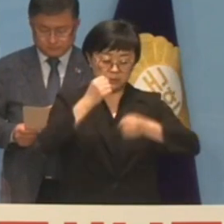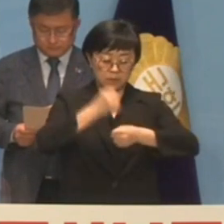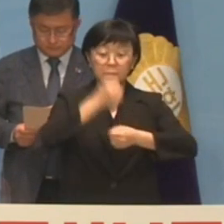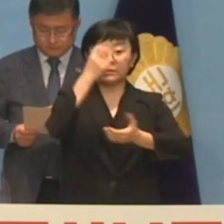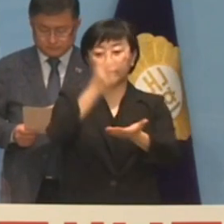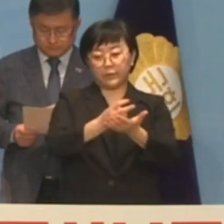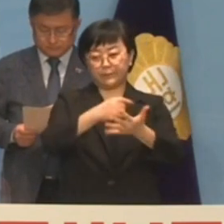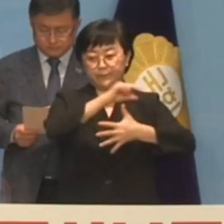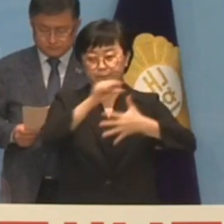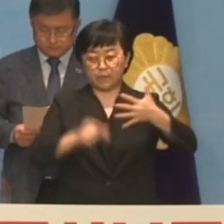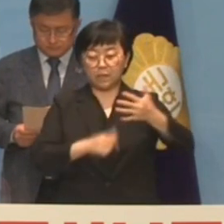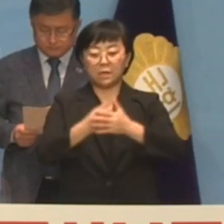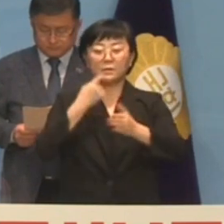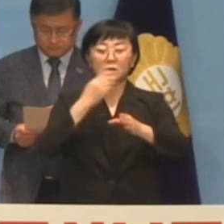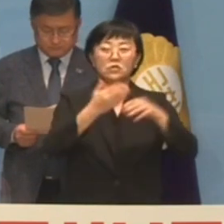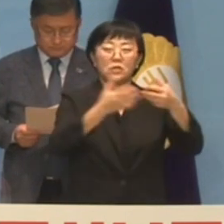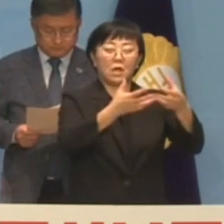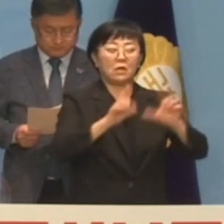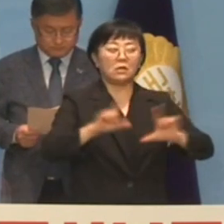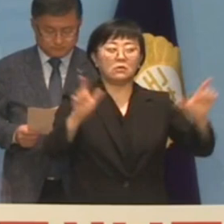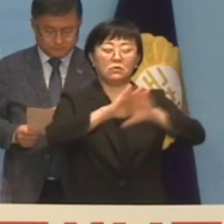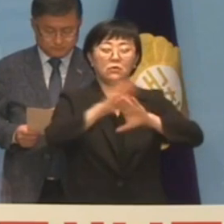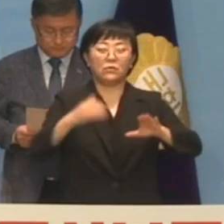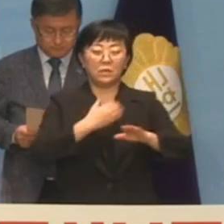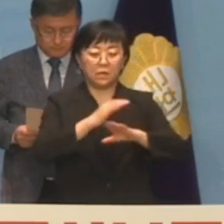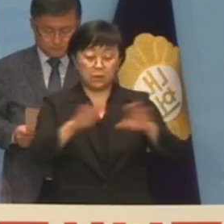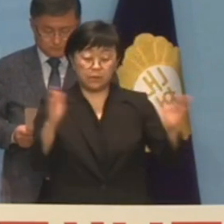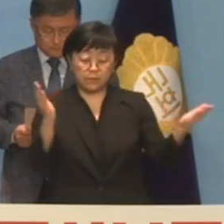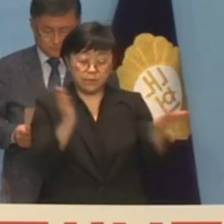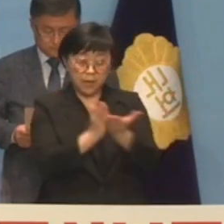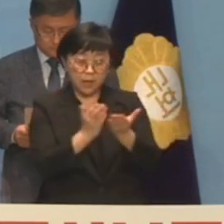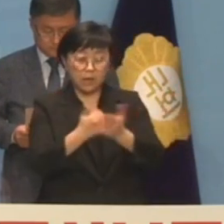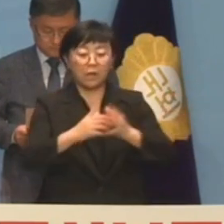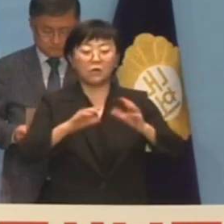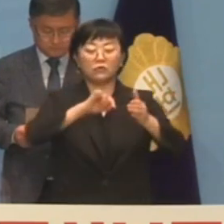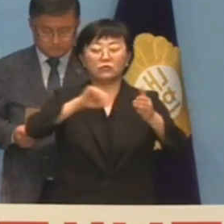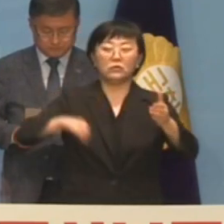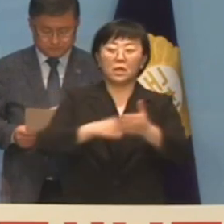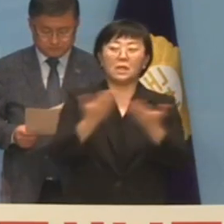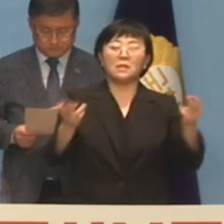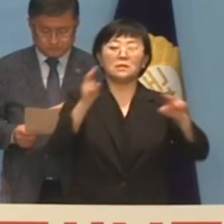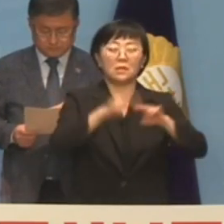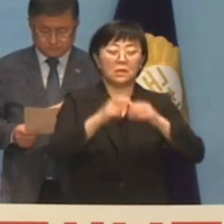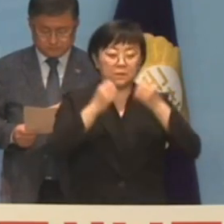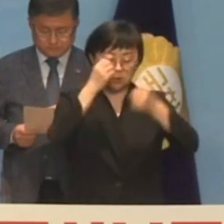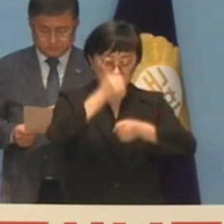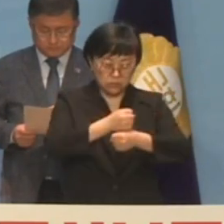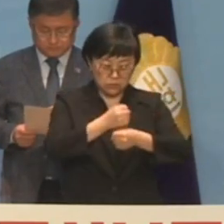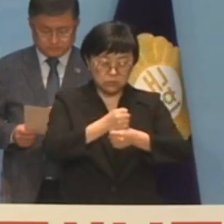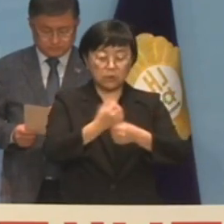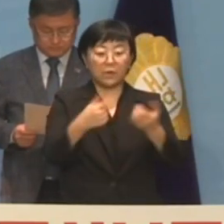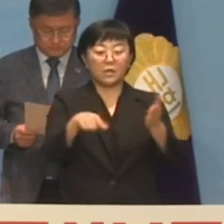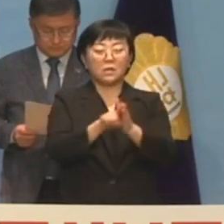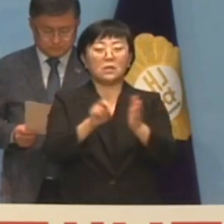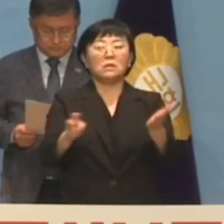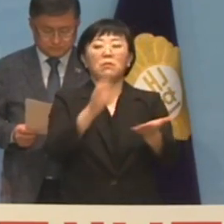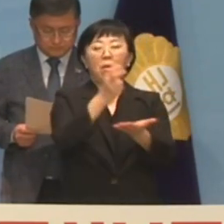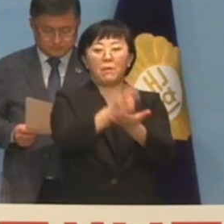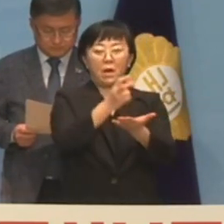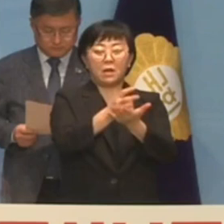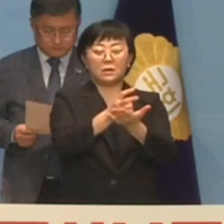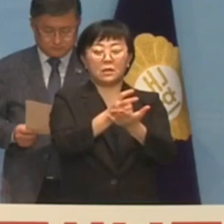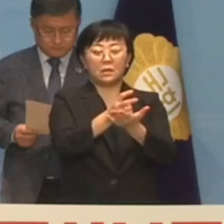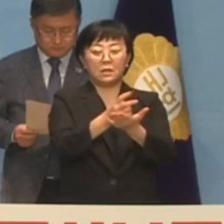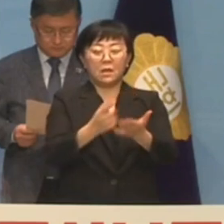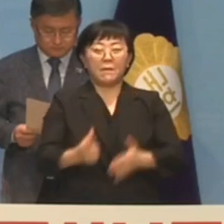법안이다. 민주당은 기후위기에 대응하는 동시에 국내 일자리 창출에 적극 기여할 수 있도록 이 법안에